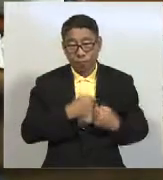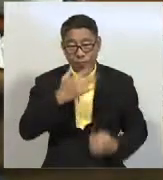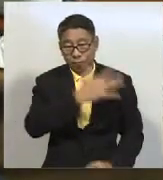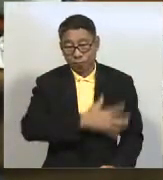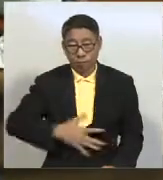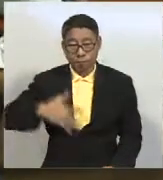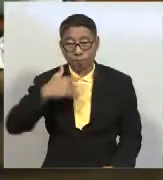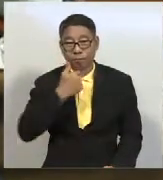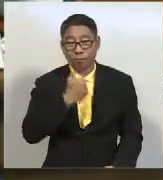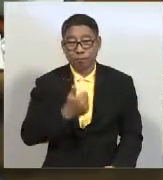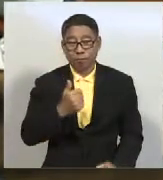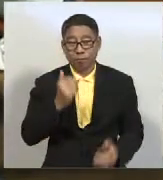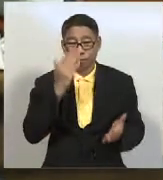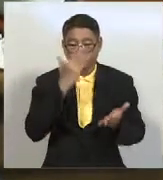ก็เลย